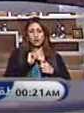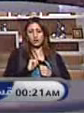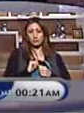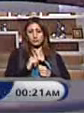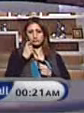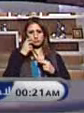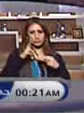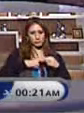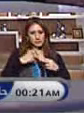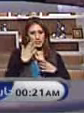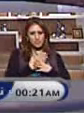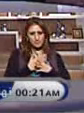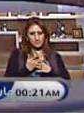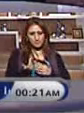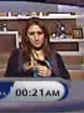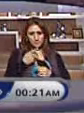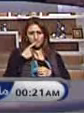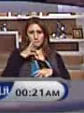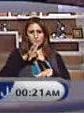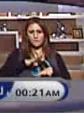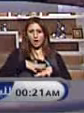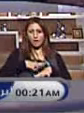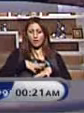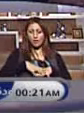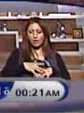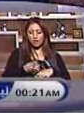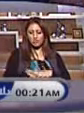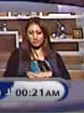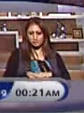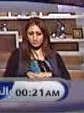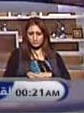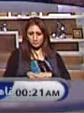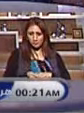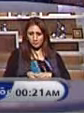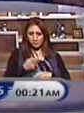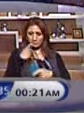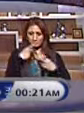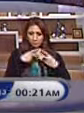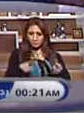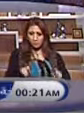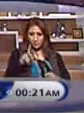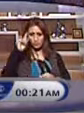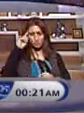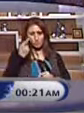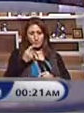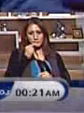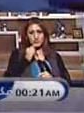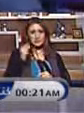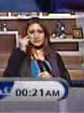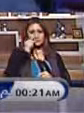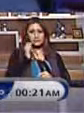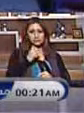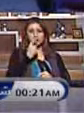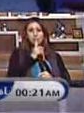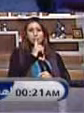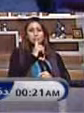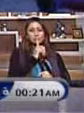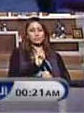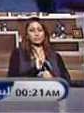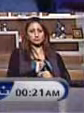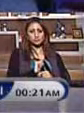فاعترض قال يا ابا بكر يعني كيف هرضى يعني الدنيه في ديننا قال اسكت يا يا